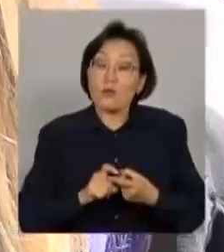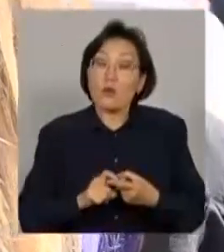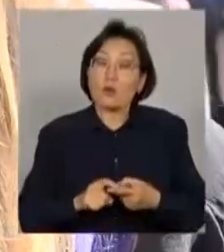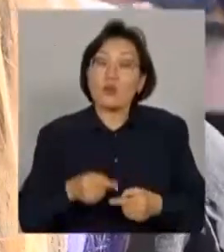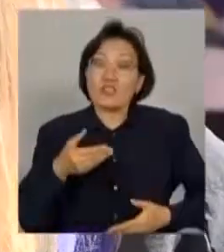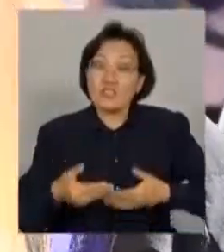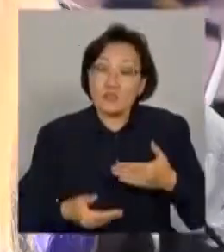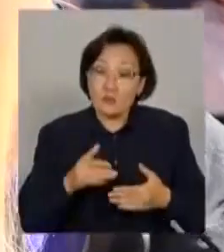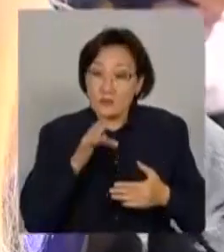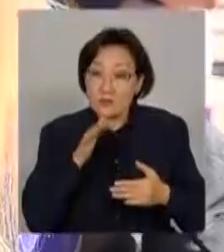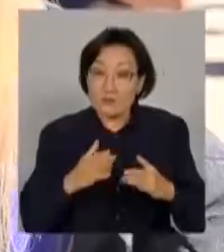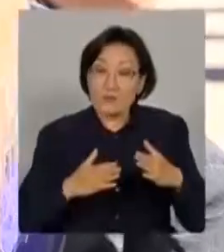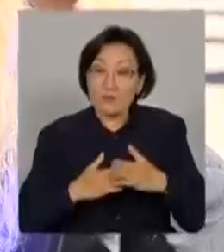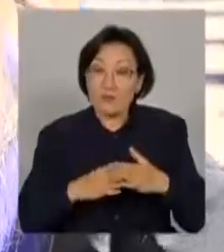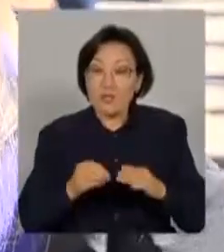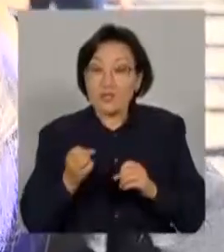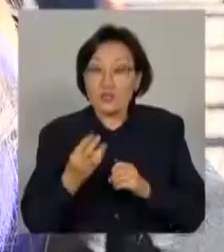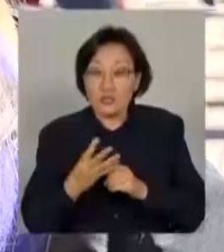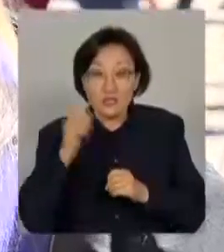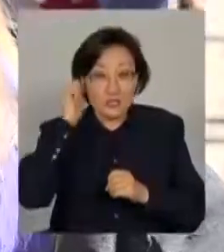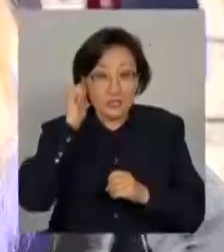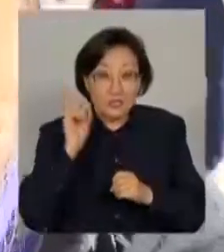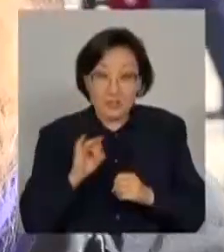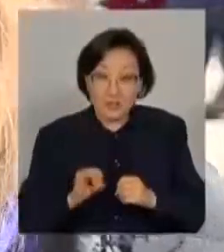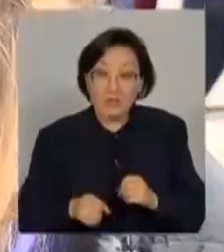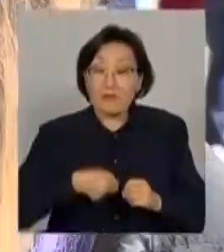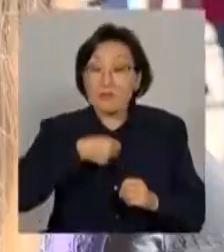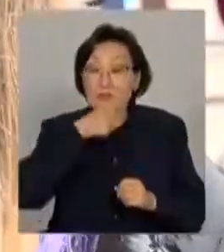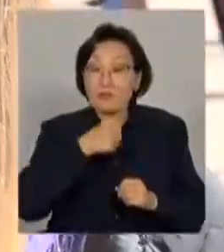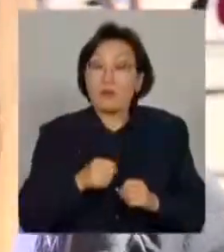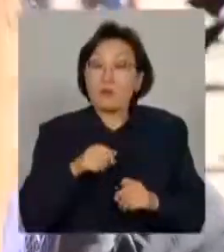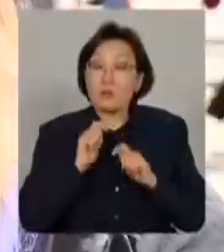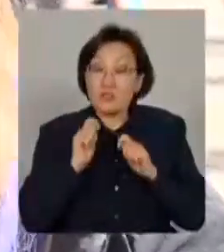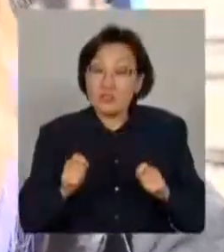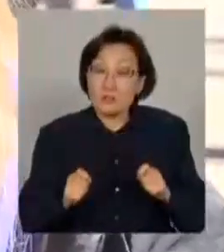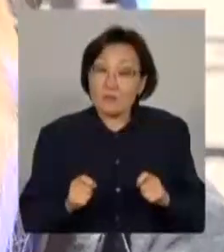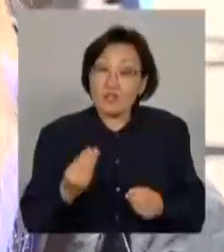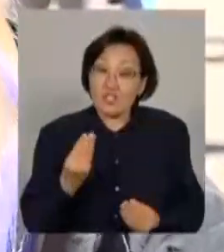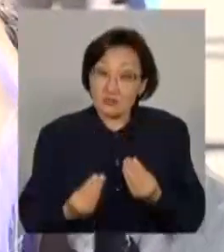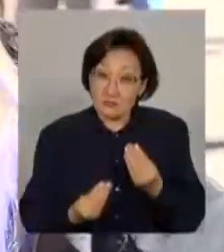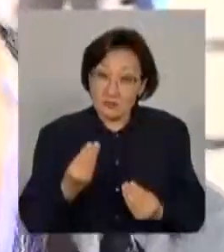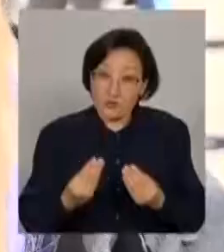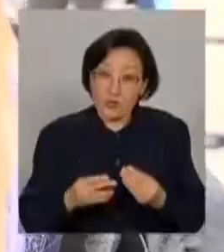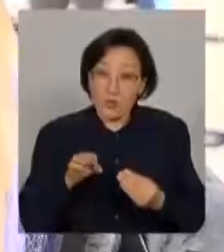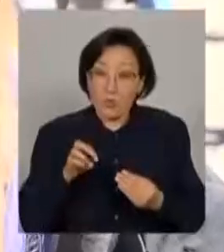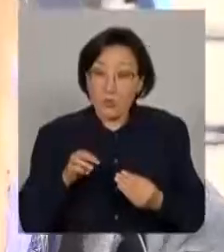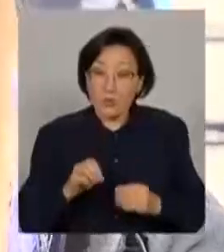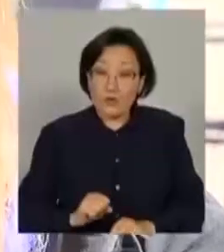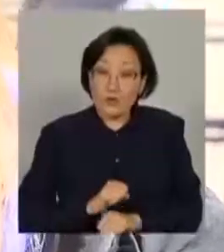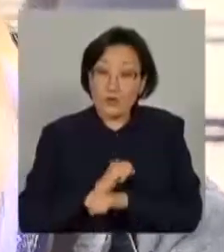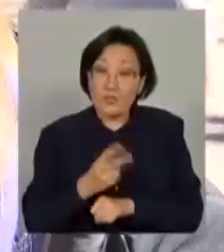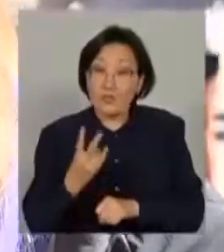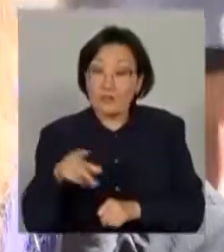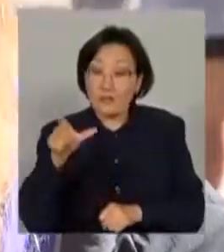возрастных ограничений, у нас 14 лет и не ограничено. А призы мы разыгрывали отдых на